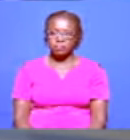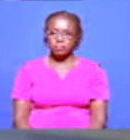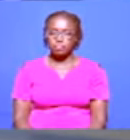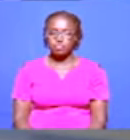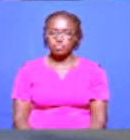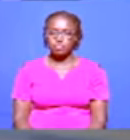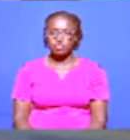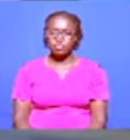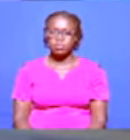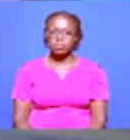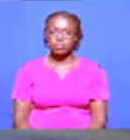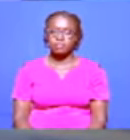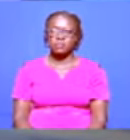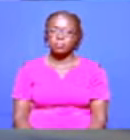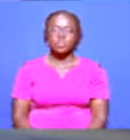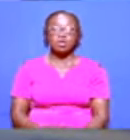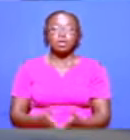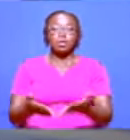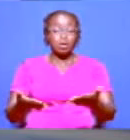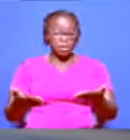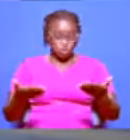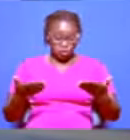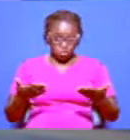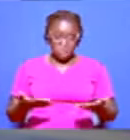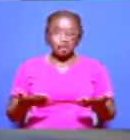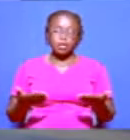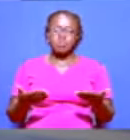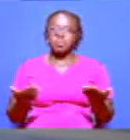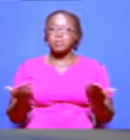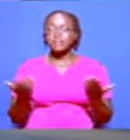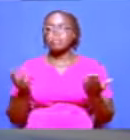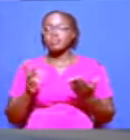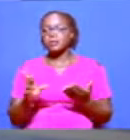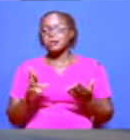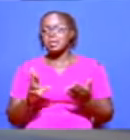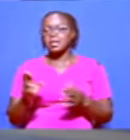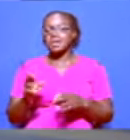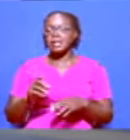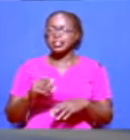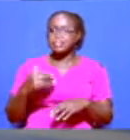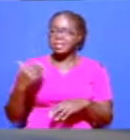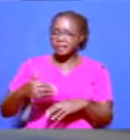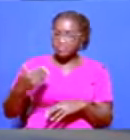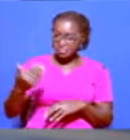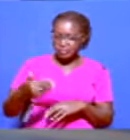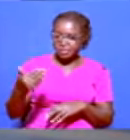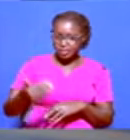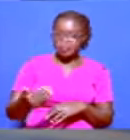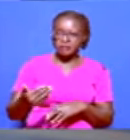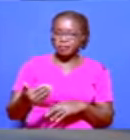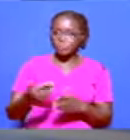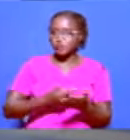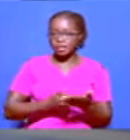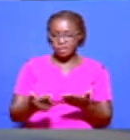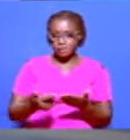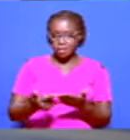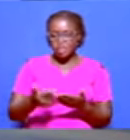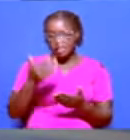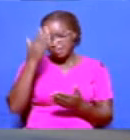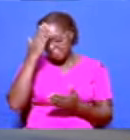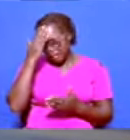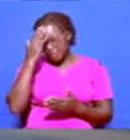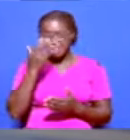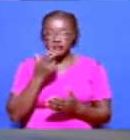So dakta mtazamaji popote ulipo, kama unavyojua kila siku ya Jumatatu na Jumanne hapa kwenye Darubini tuna banana